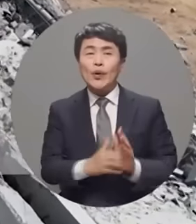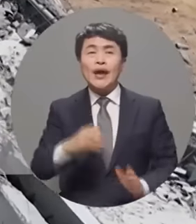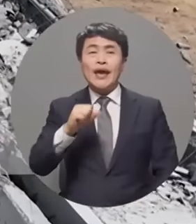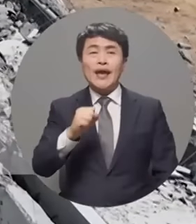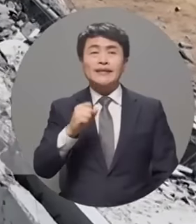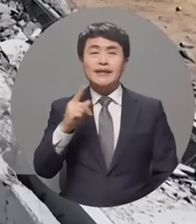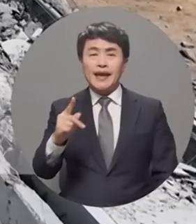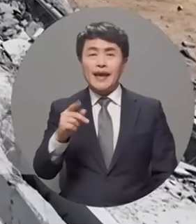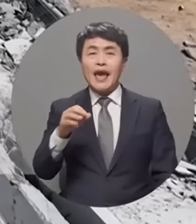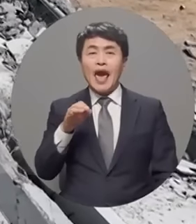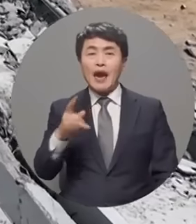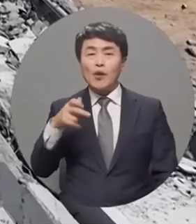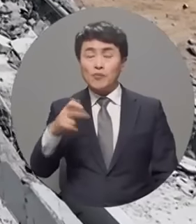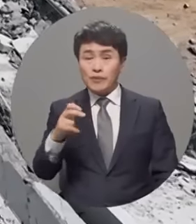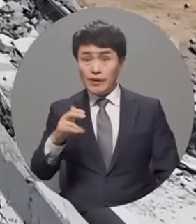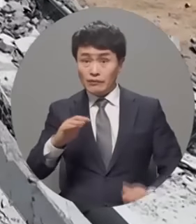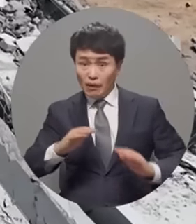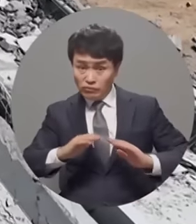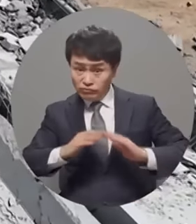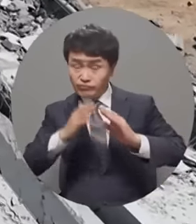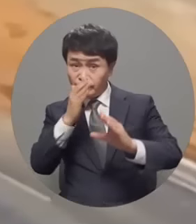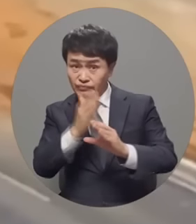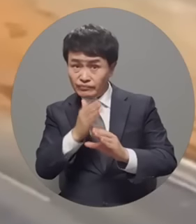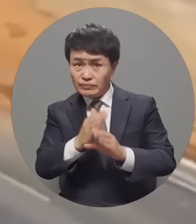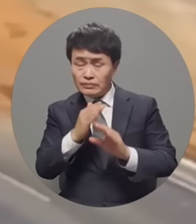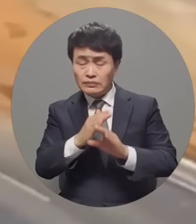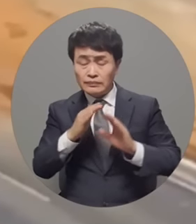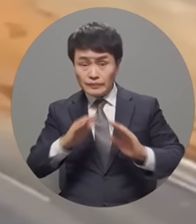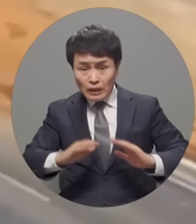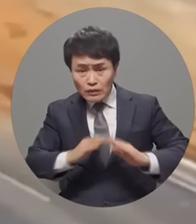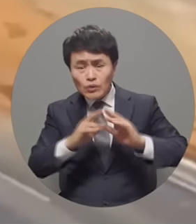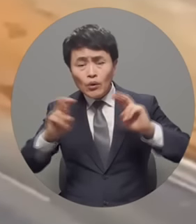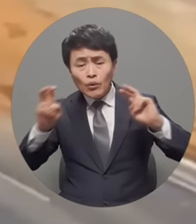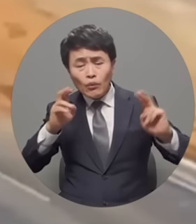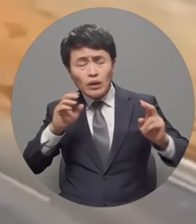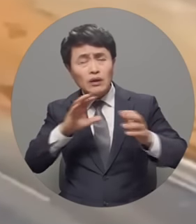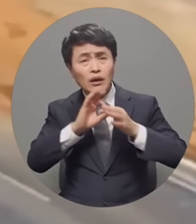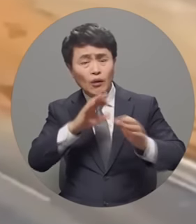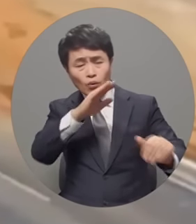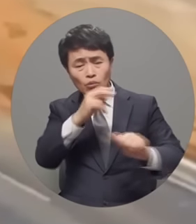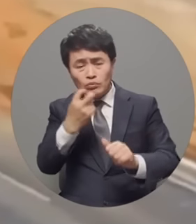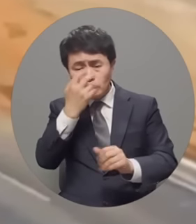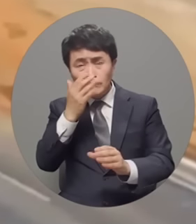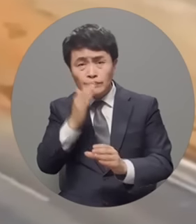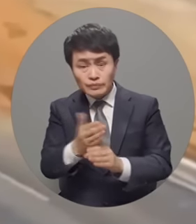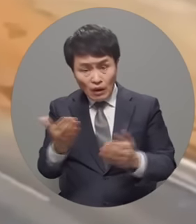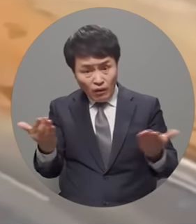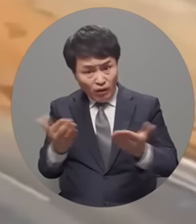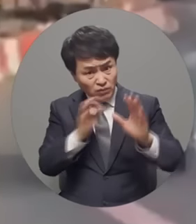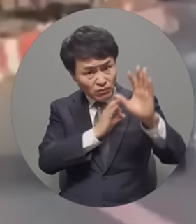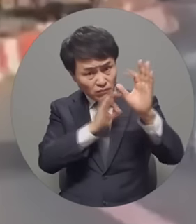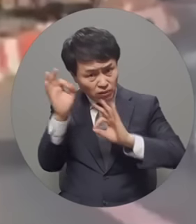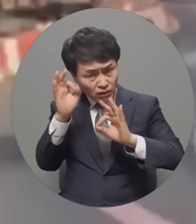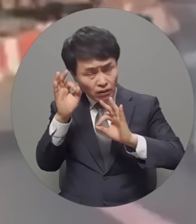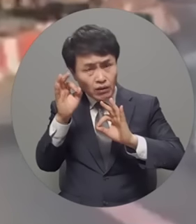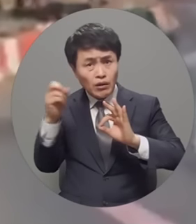SK에코플랜트가 시공을 해왔습니다. 경찰은 시공 시행사 관계자를 상대로 조사를 벌여 업무상 과실치사상